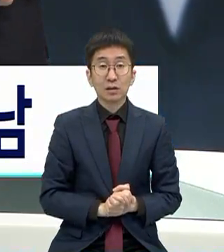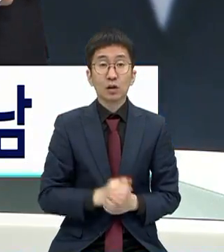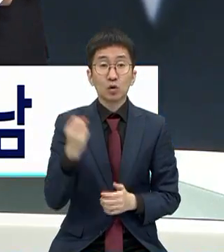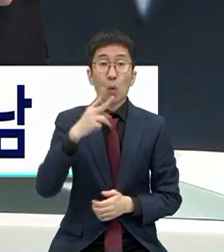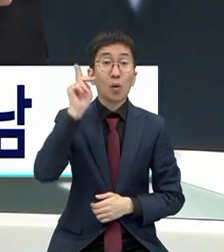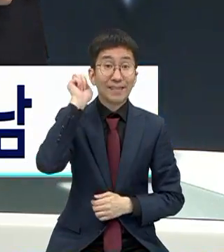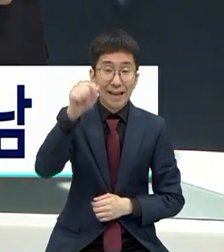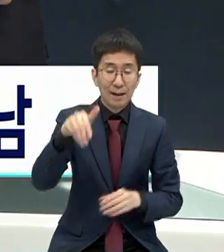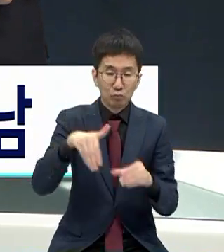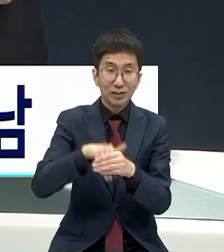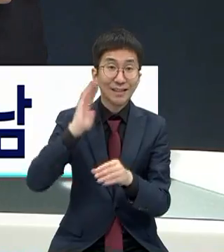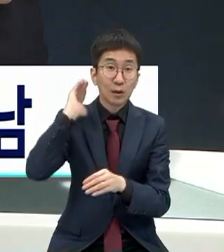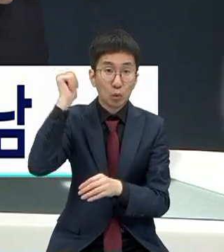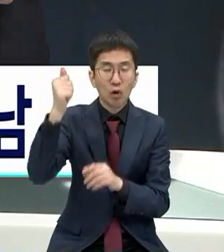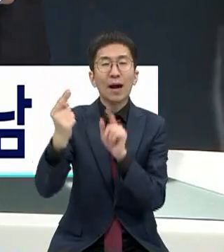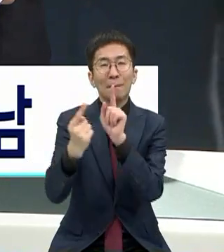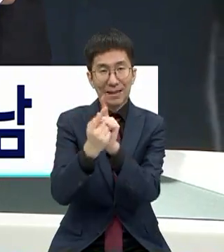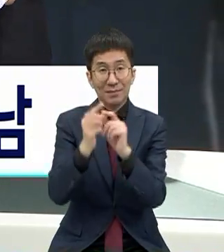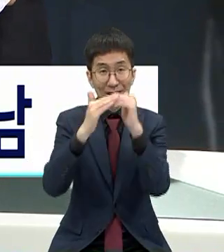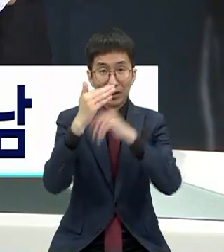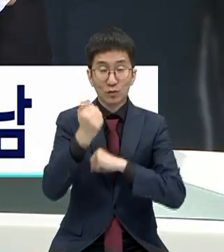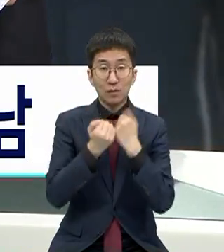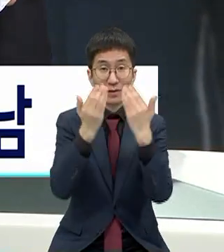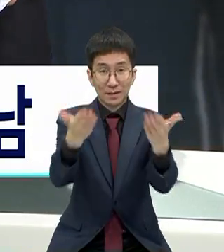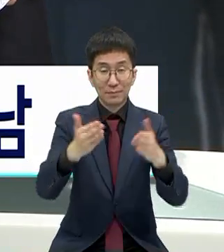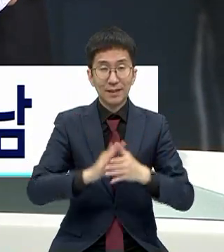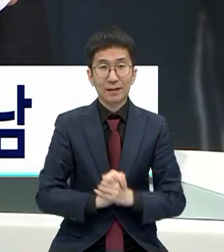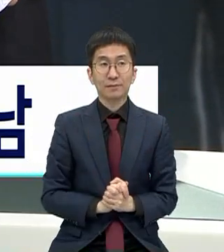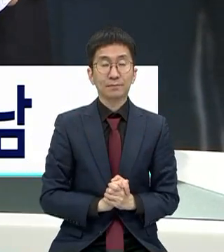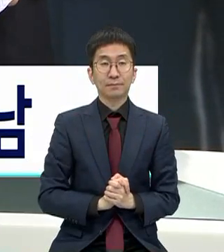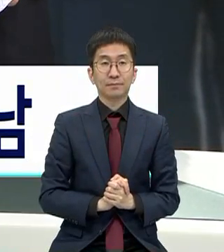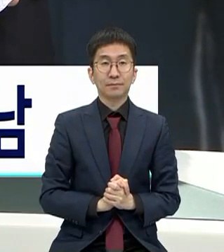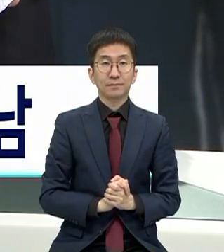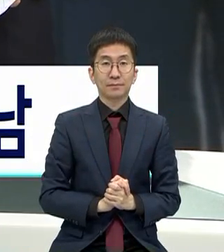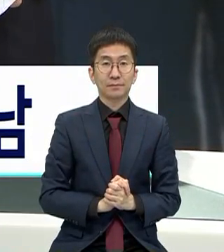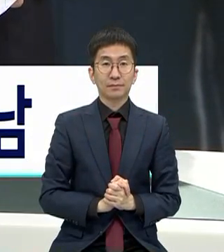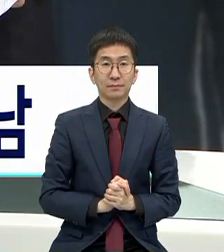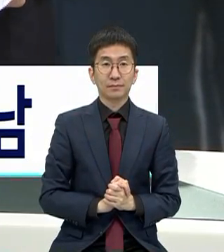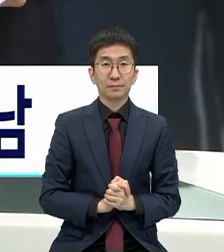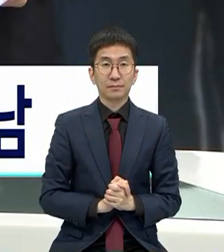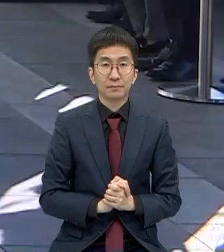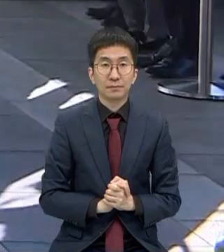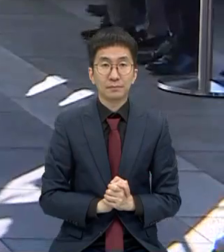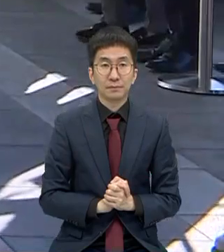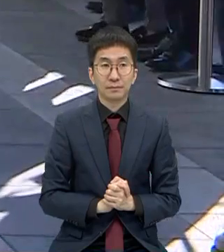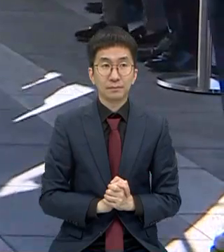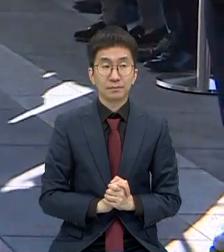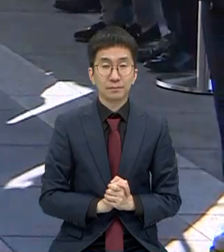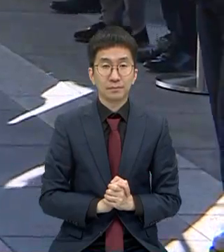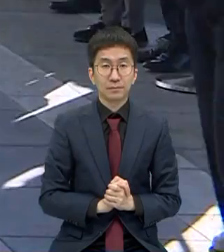지사는 내일 문재인 대통령과 만납니다. 강민우 기자가 취재했습니다.